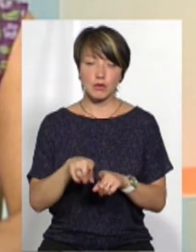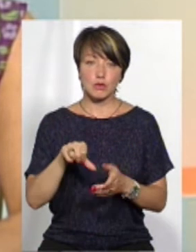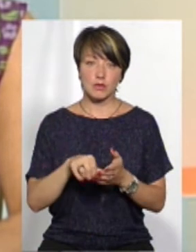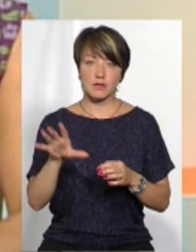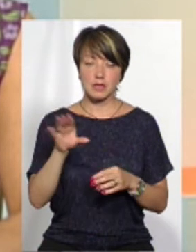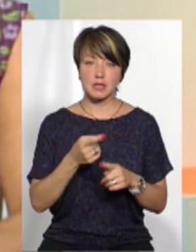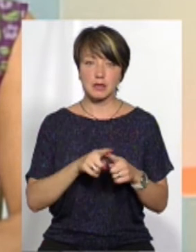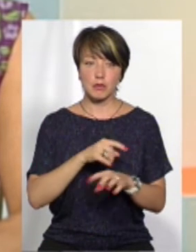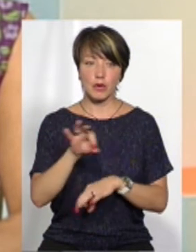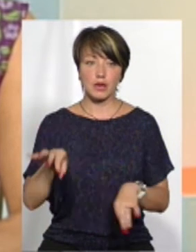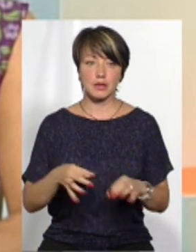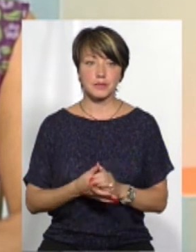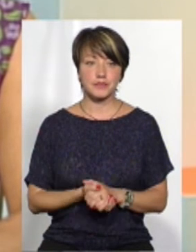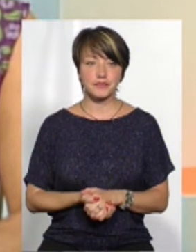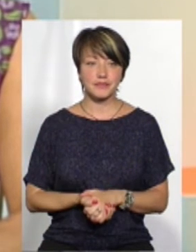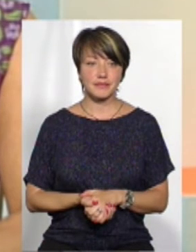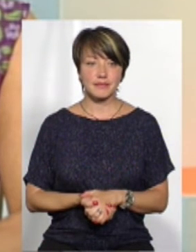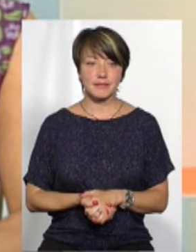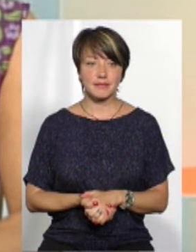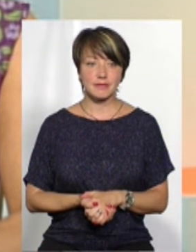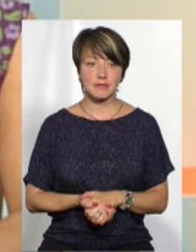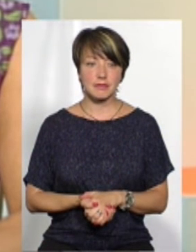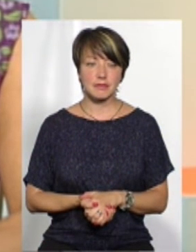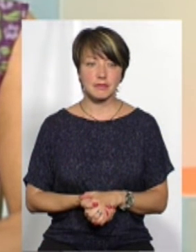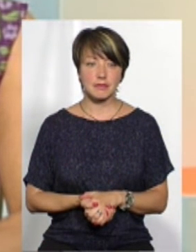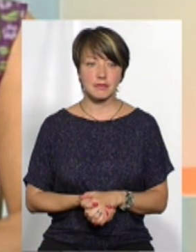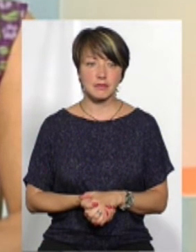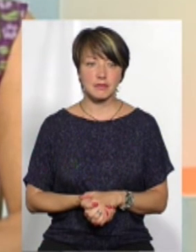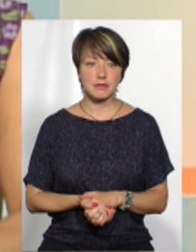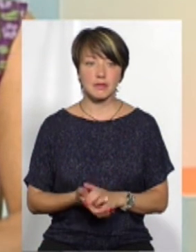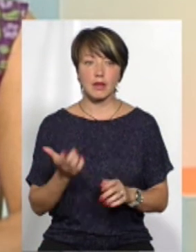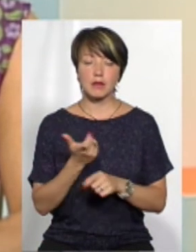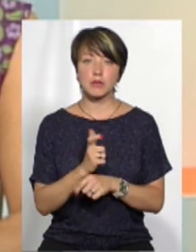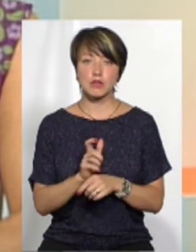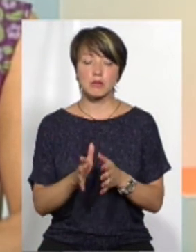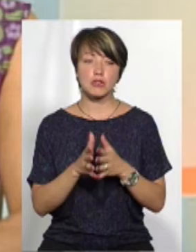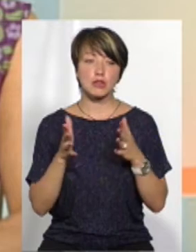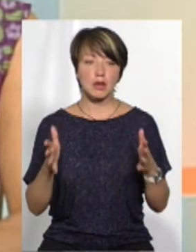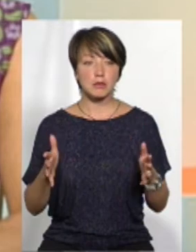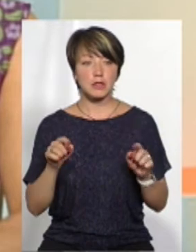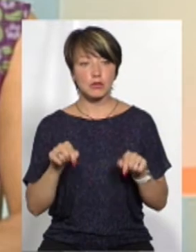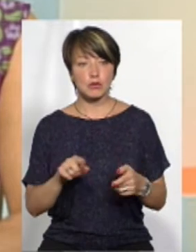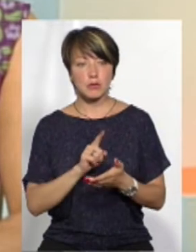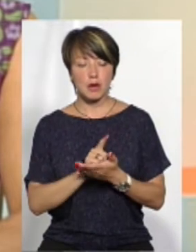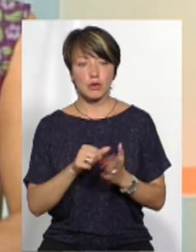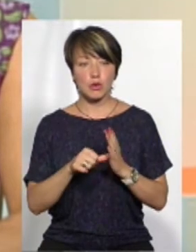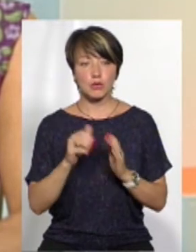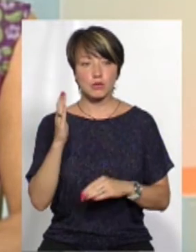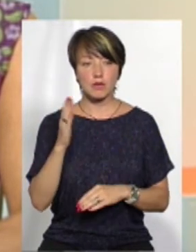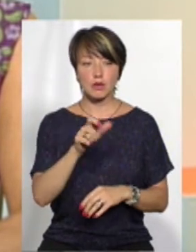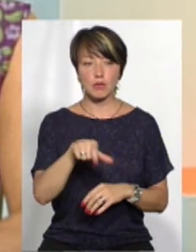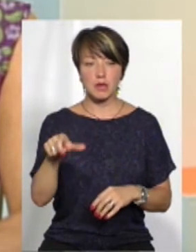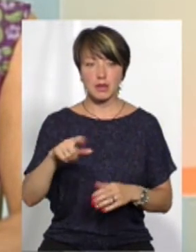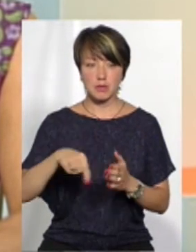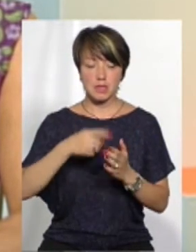участь і в цій історії. Ну, а знову ж таки, тут вона більш масштабна, і тут вже мають голосувати